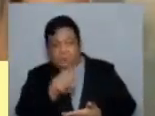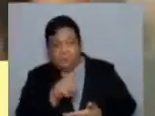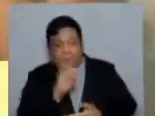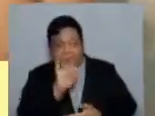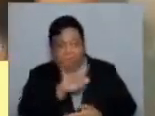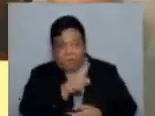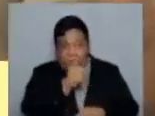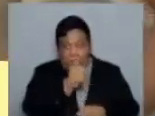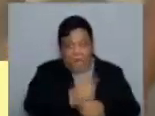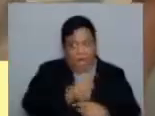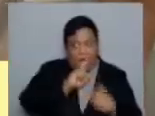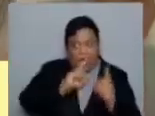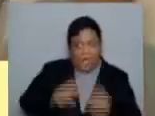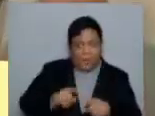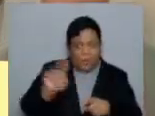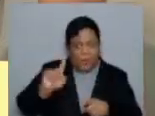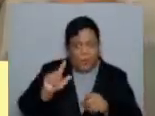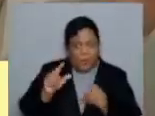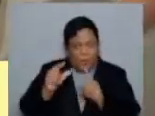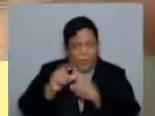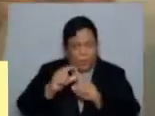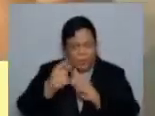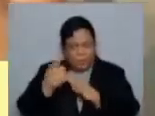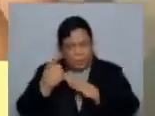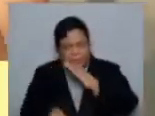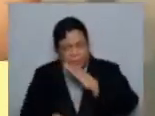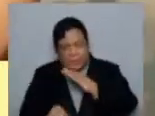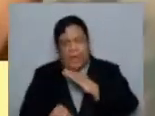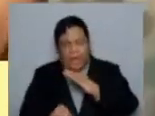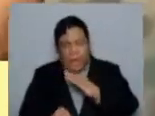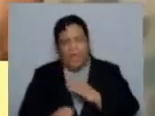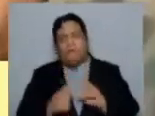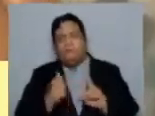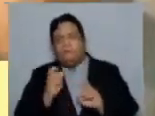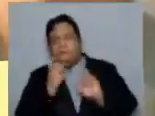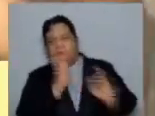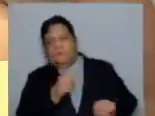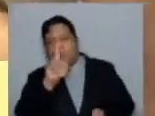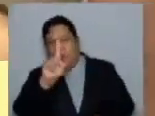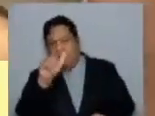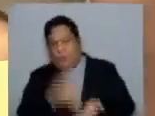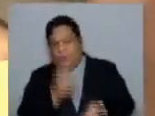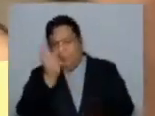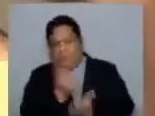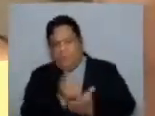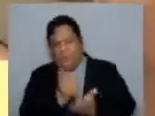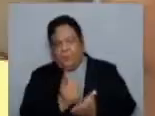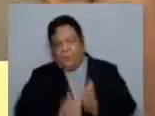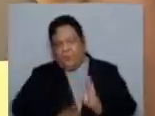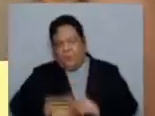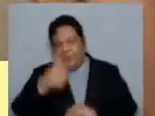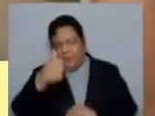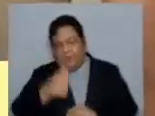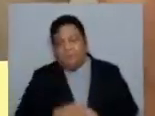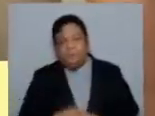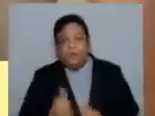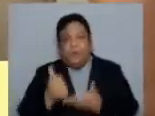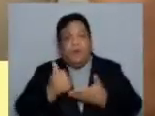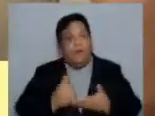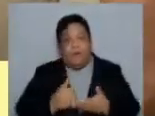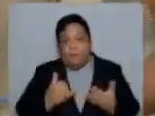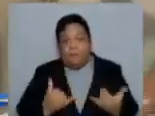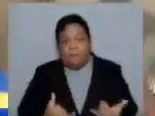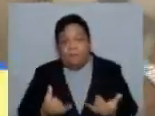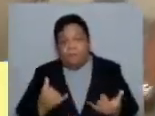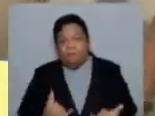word ng isang kanta, magkakaroon sila ng instant 1,000 pesos. At para tulungan tayo dyan ngayong umaga, malaki na kundi ang